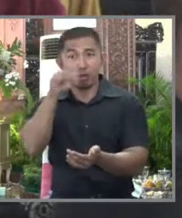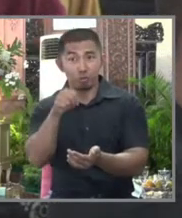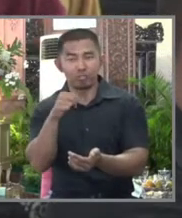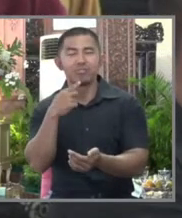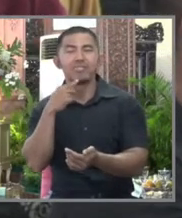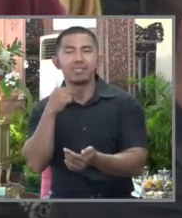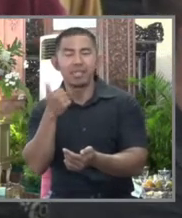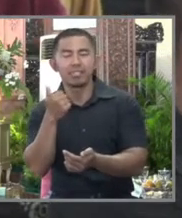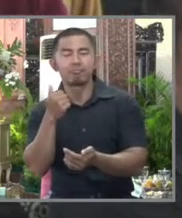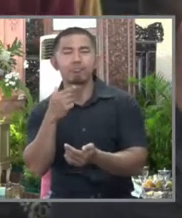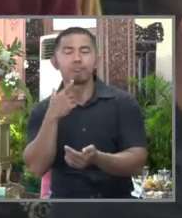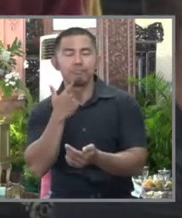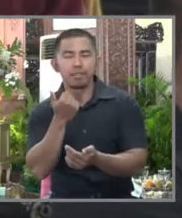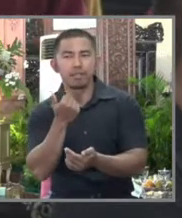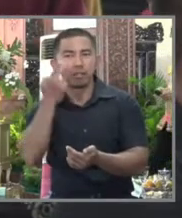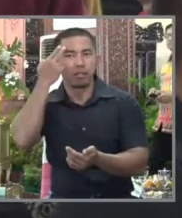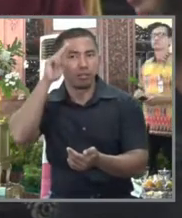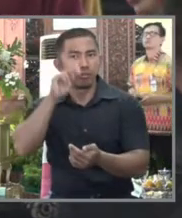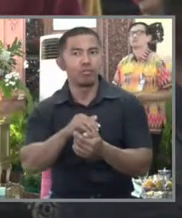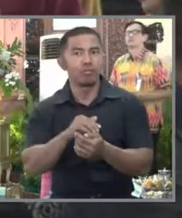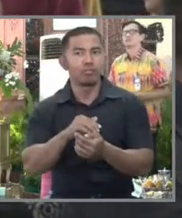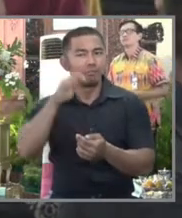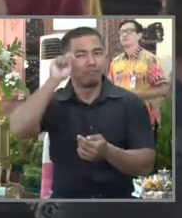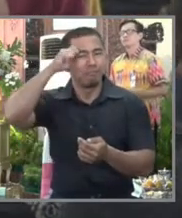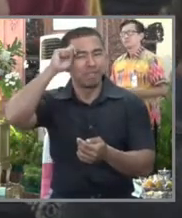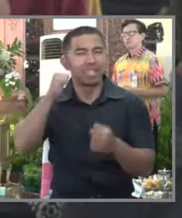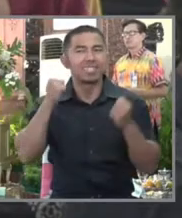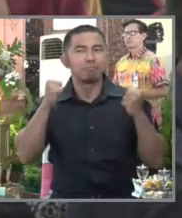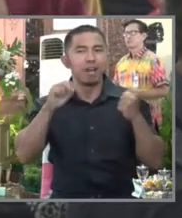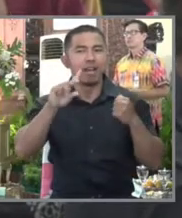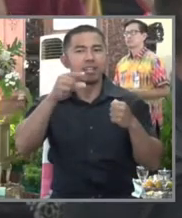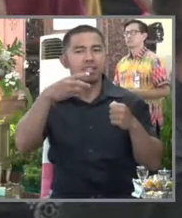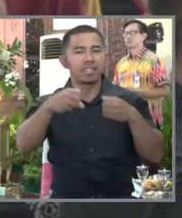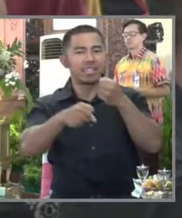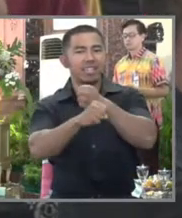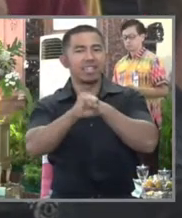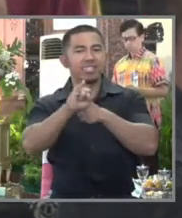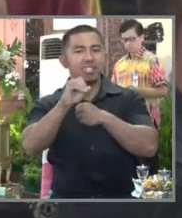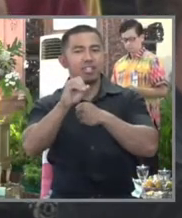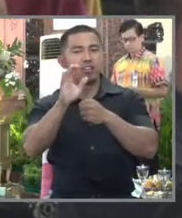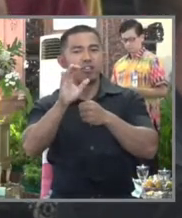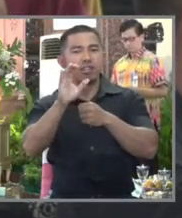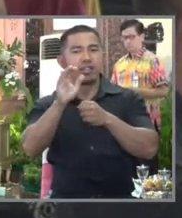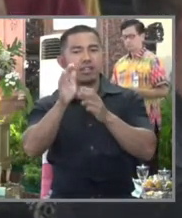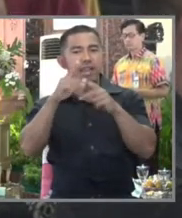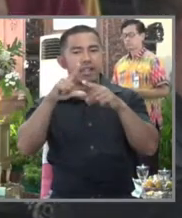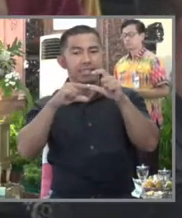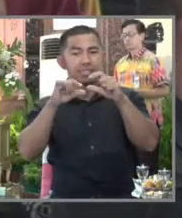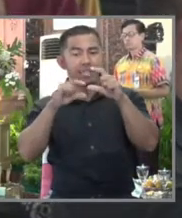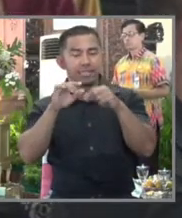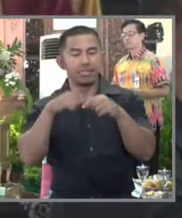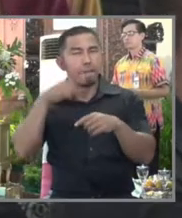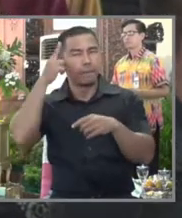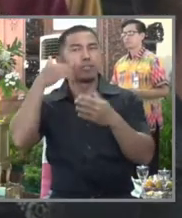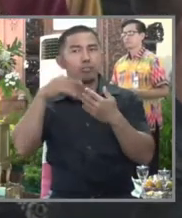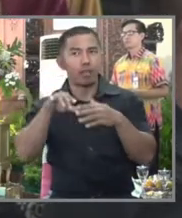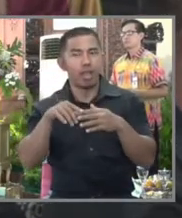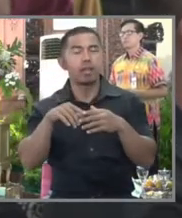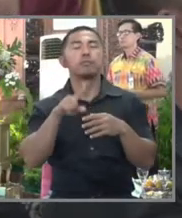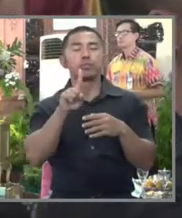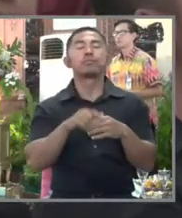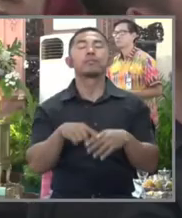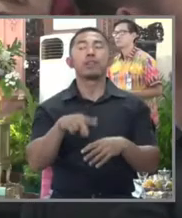menjadi poin untuk mengingat semangat regionalisasi yang tadi menjadi arahan Bapak Gubernur. Saya kira itu. Kemudian yang kedua,